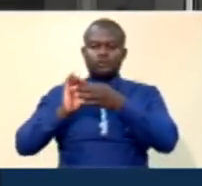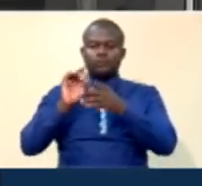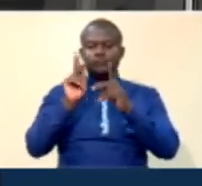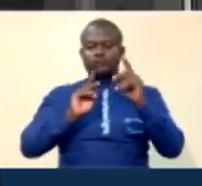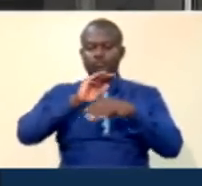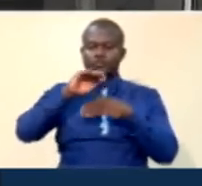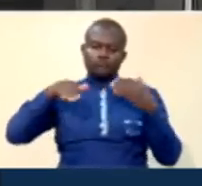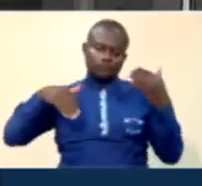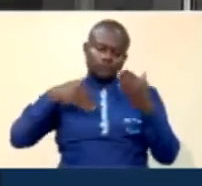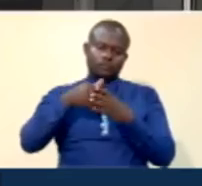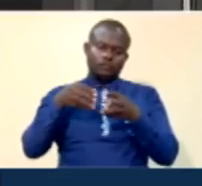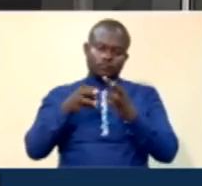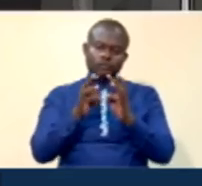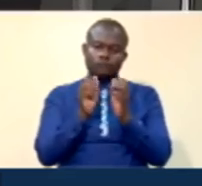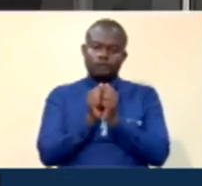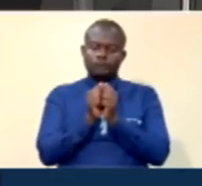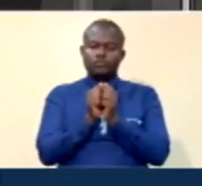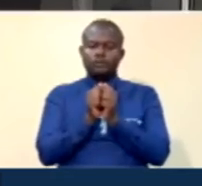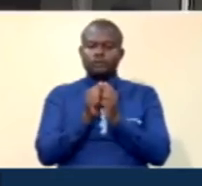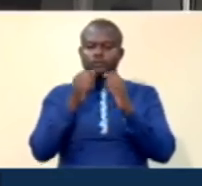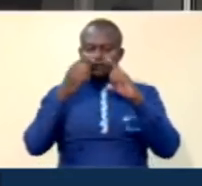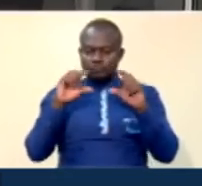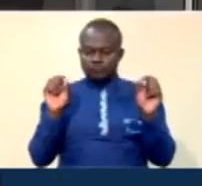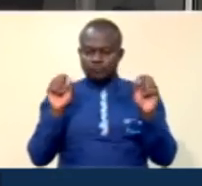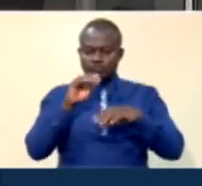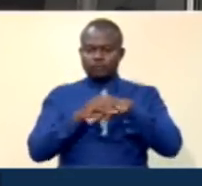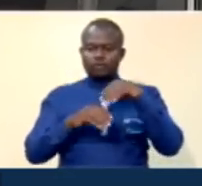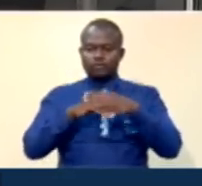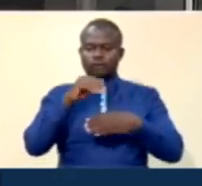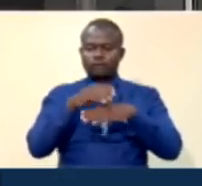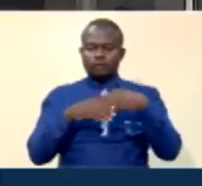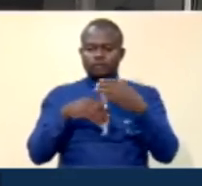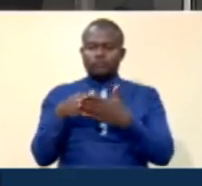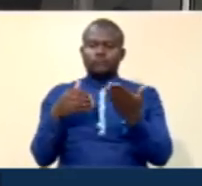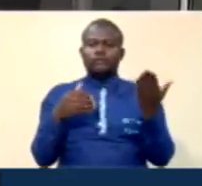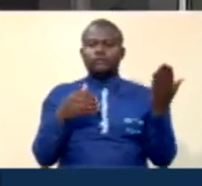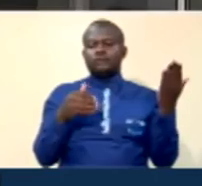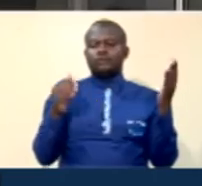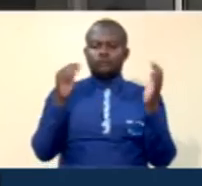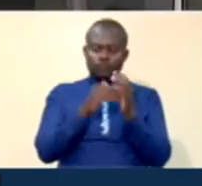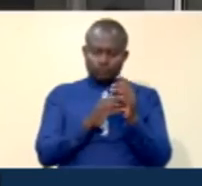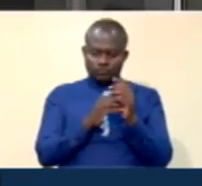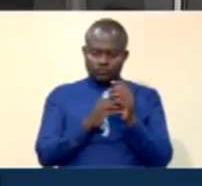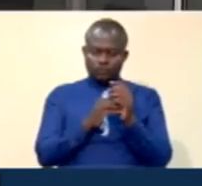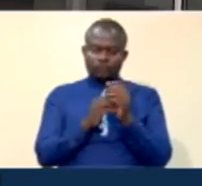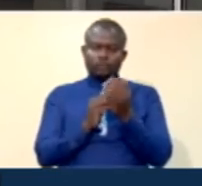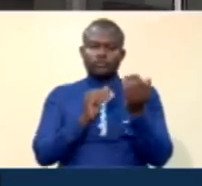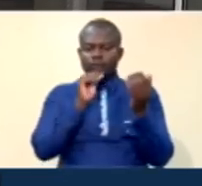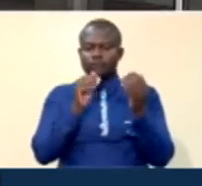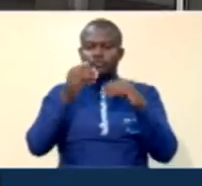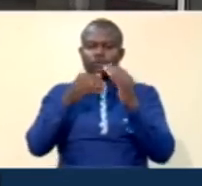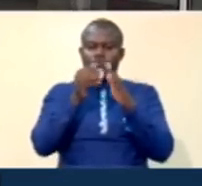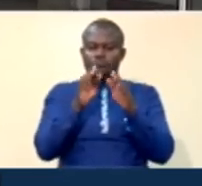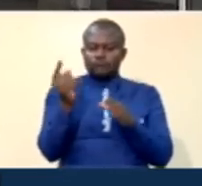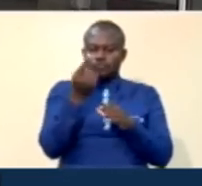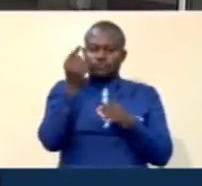bose, ku buryo ijambo never again, ijambo genocide ntigasubire, bitaba iby'umwe gusa,